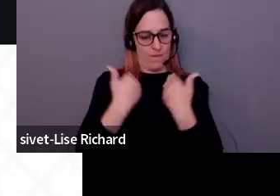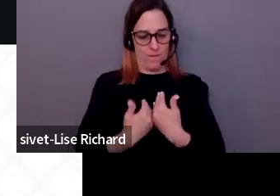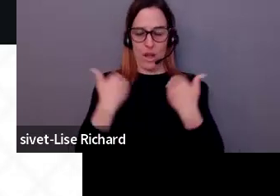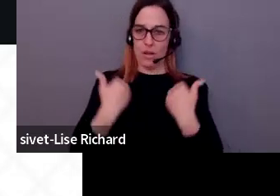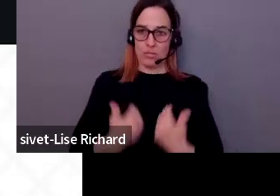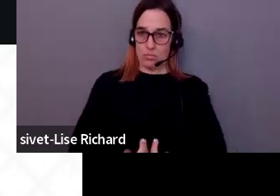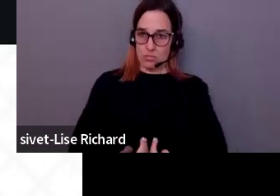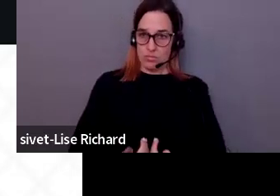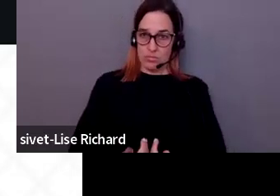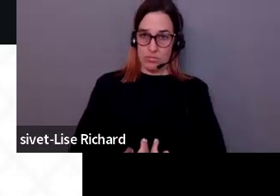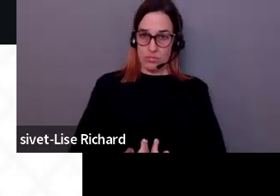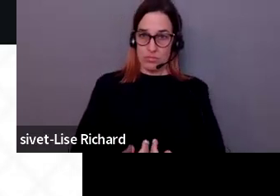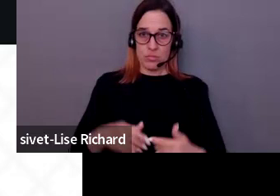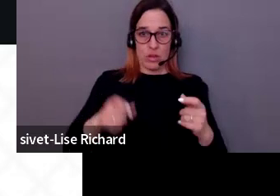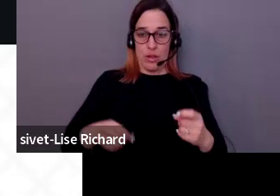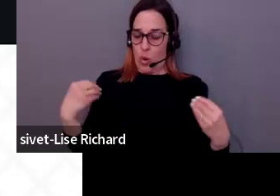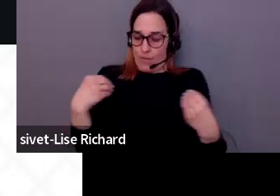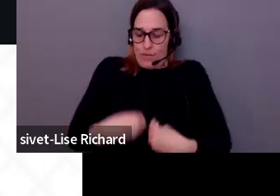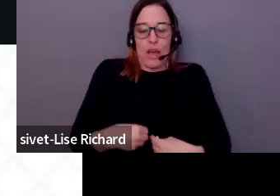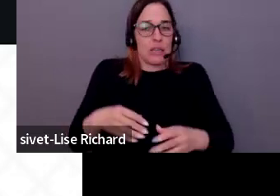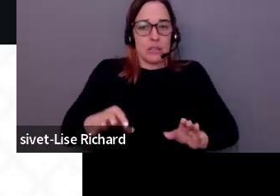notre veste péplum là, avec le petit rebord